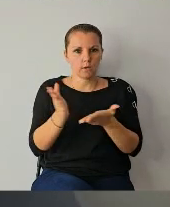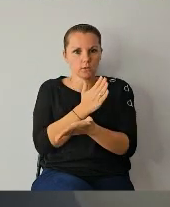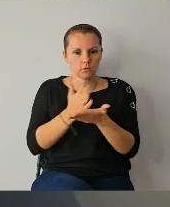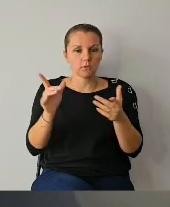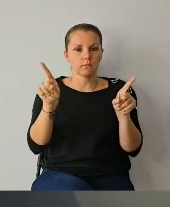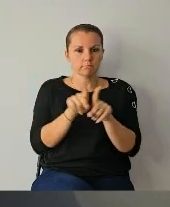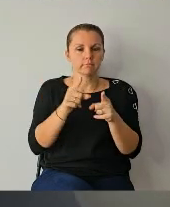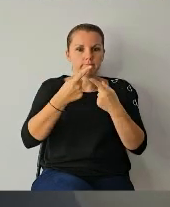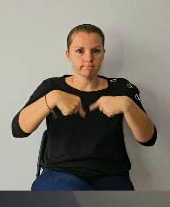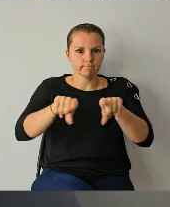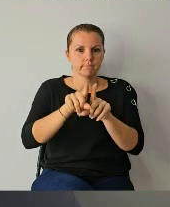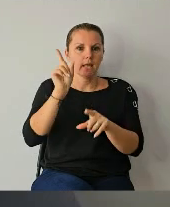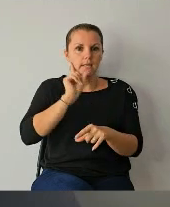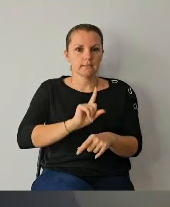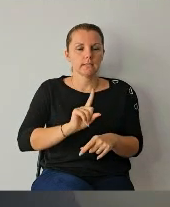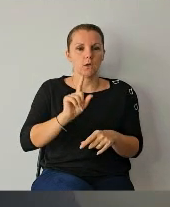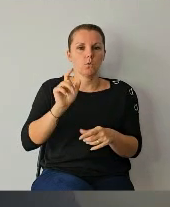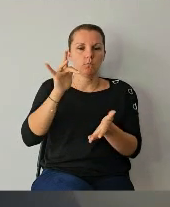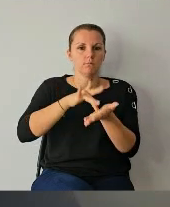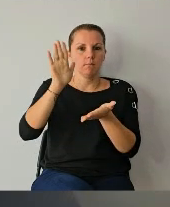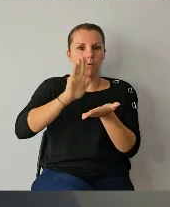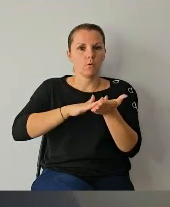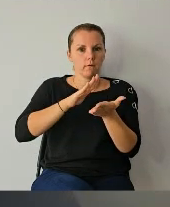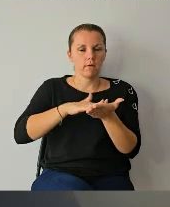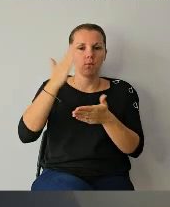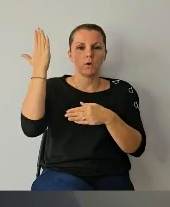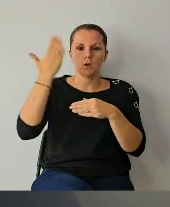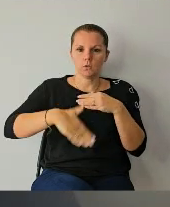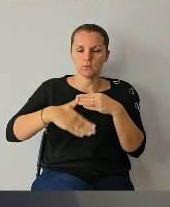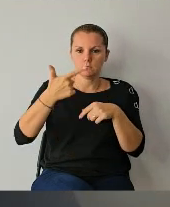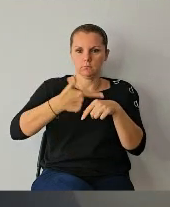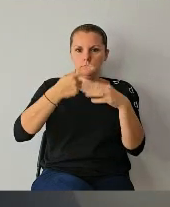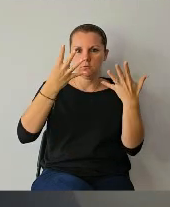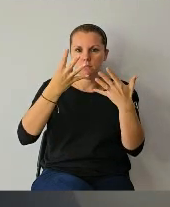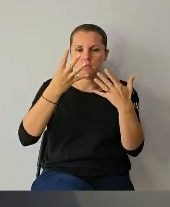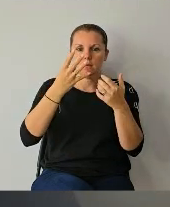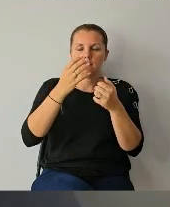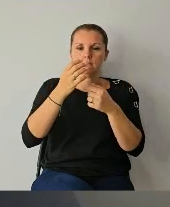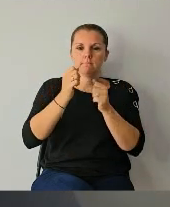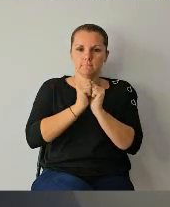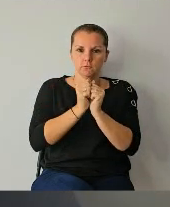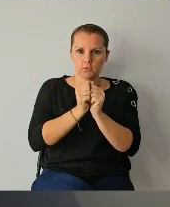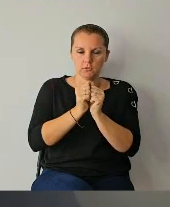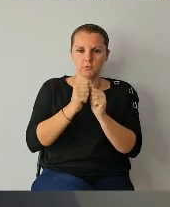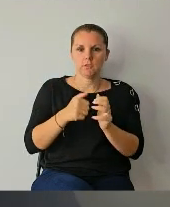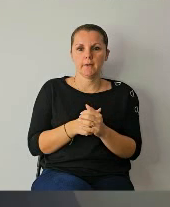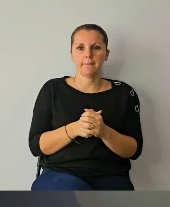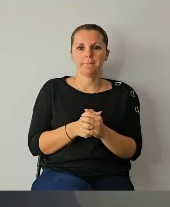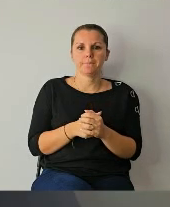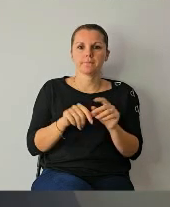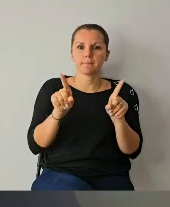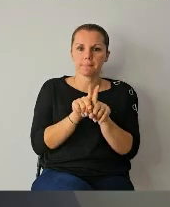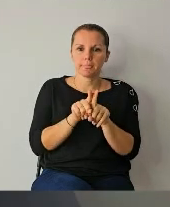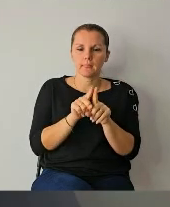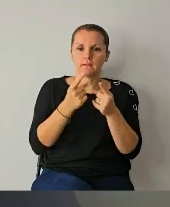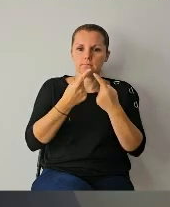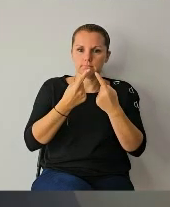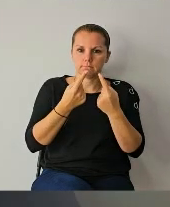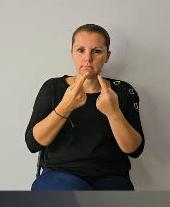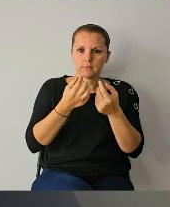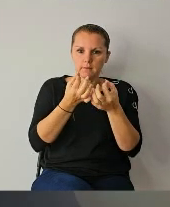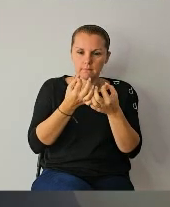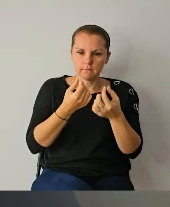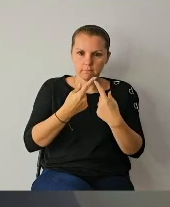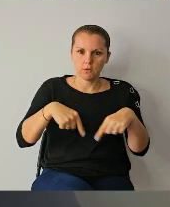w Boguchwale, zakończony 29 września 2020 roku. Realizacja projektu też była pod nazwą